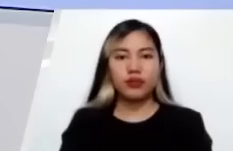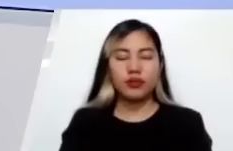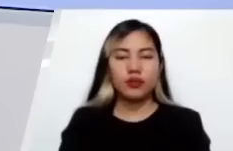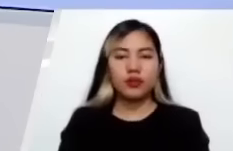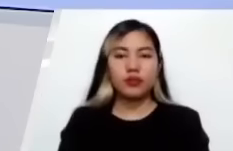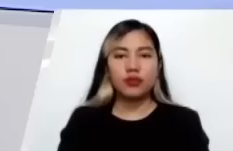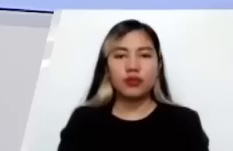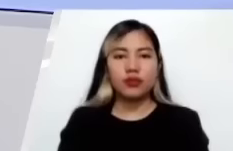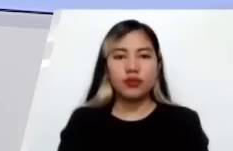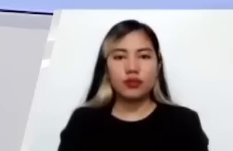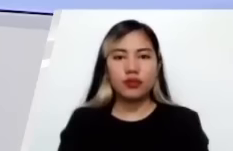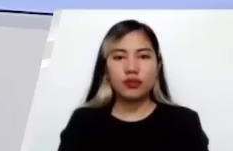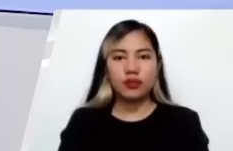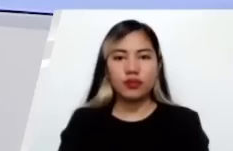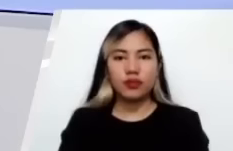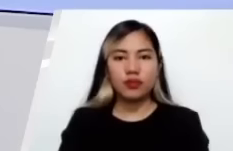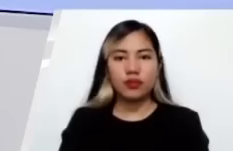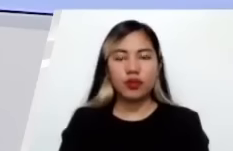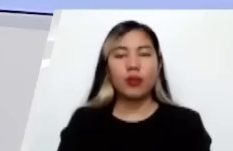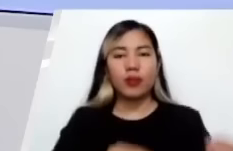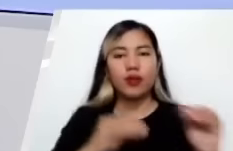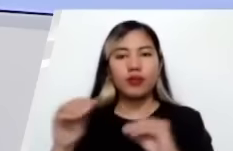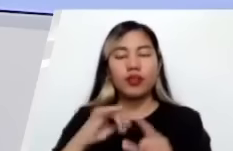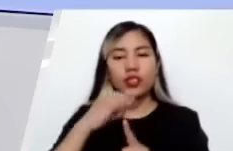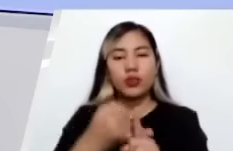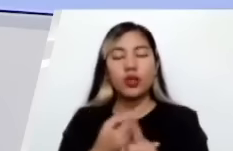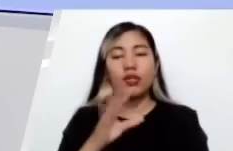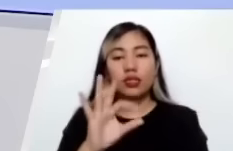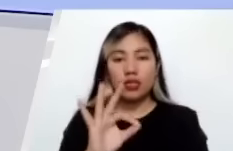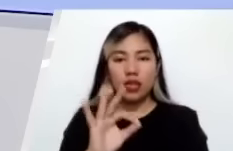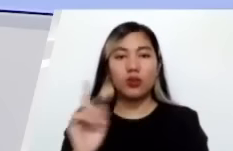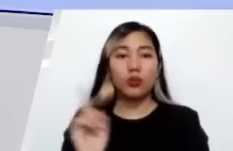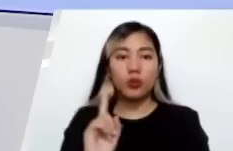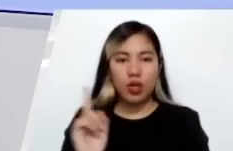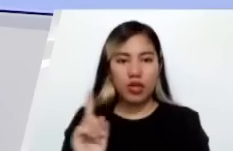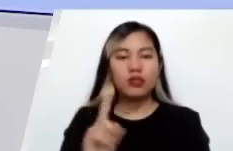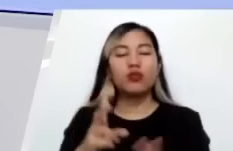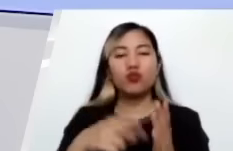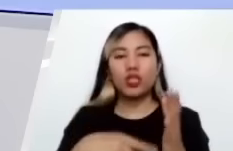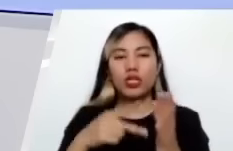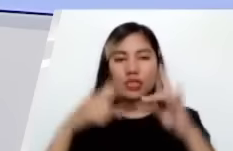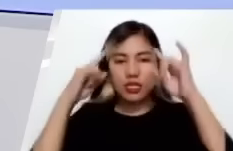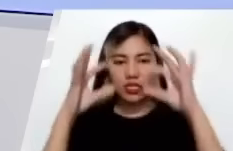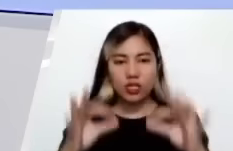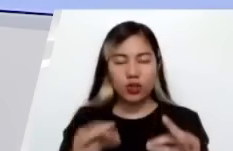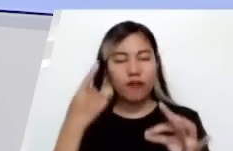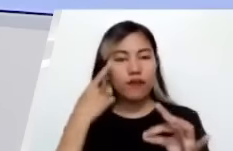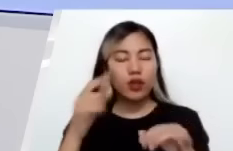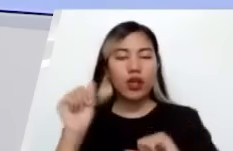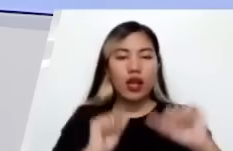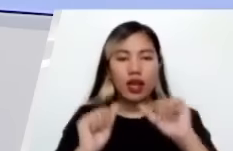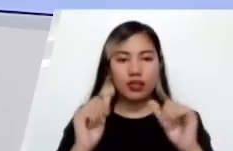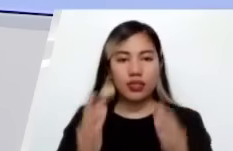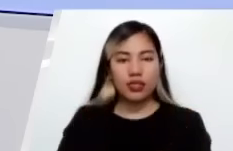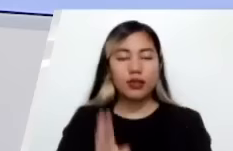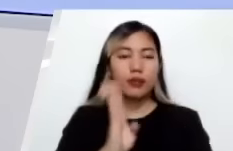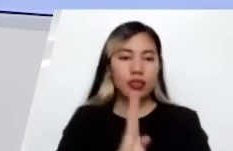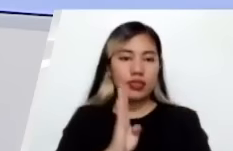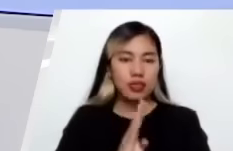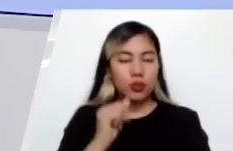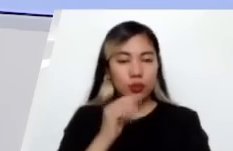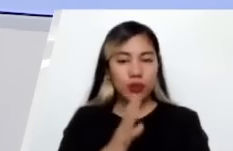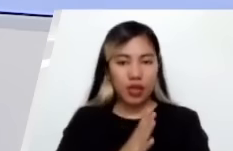Iniurong na sa January 9, 2025 ang arraignment o pagbasa ng sakdal sa aktres at negosyanteng si Neri Naig para